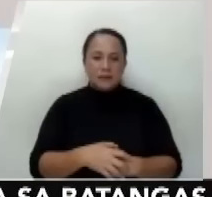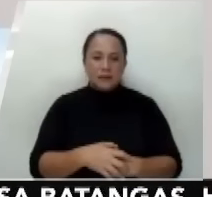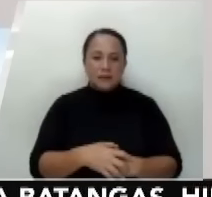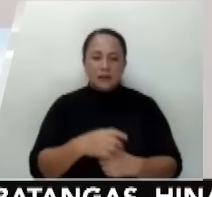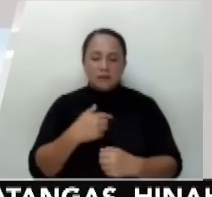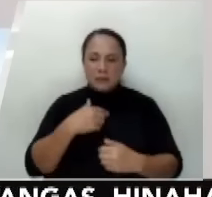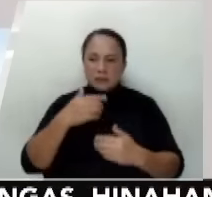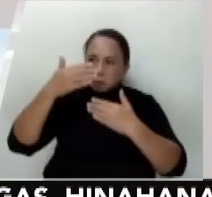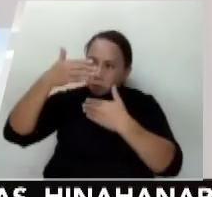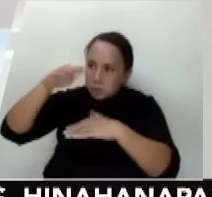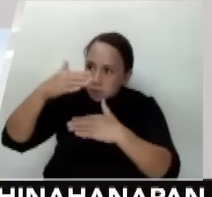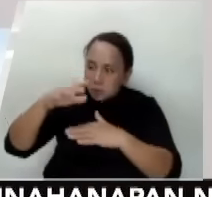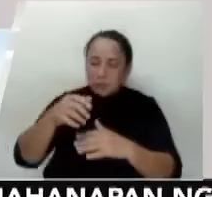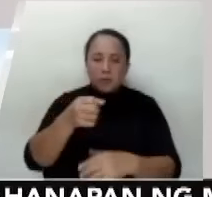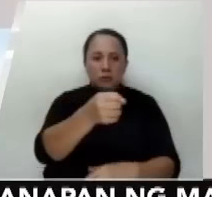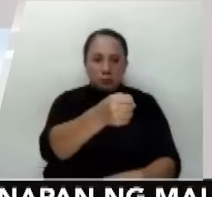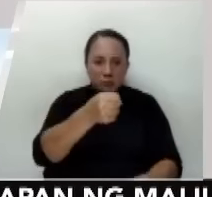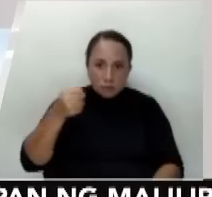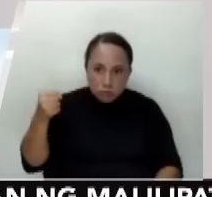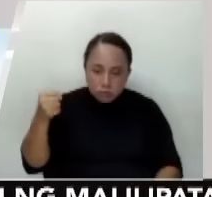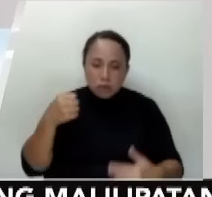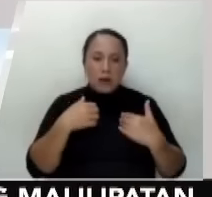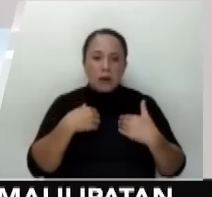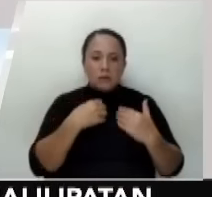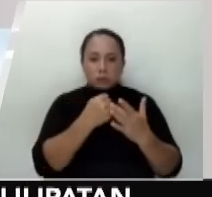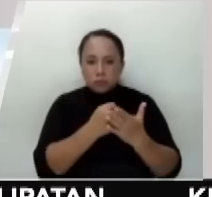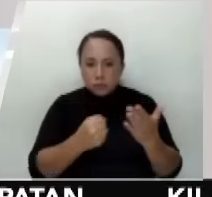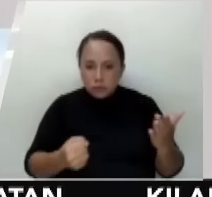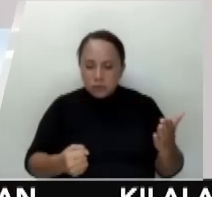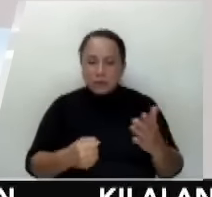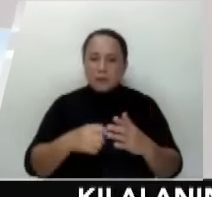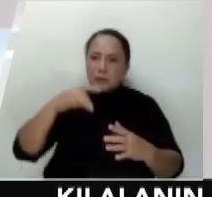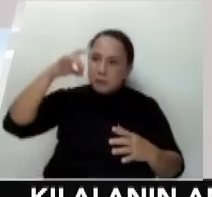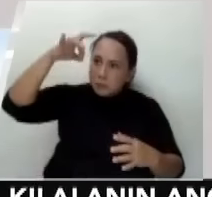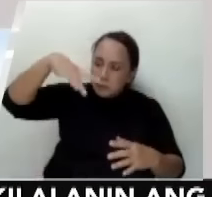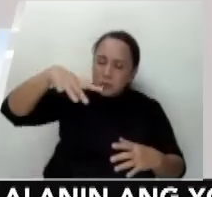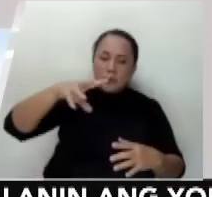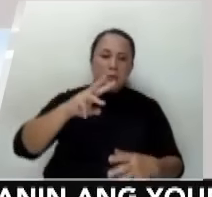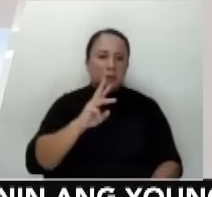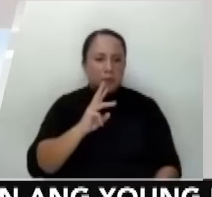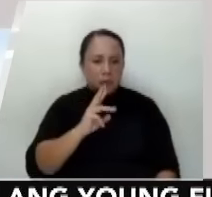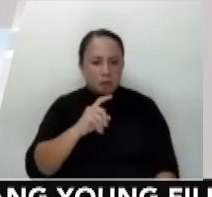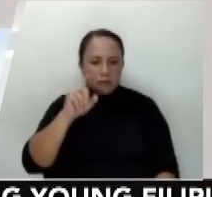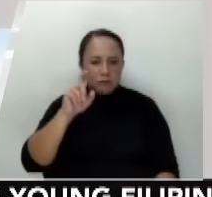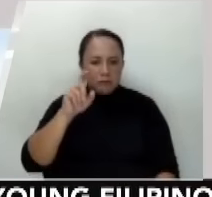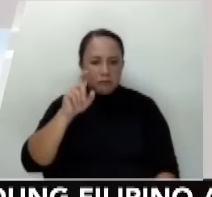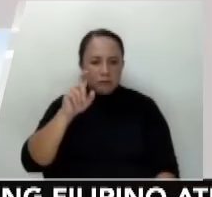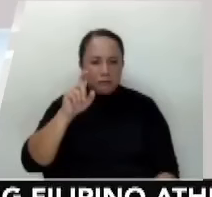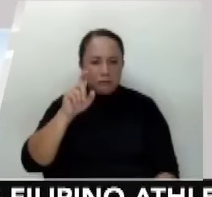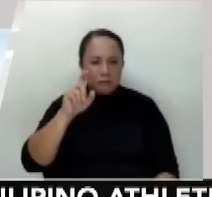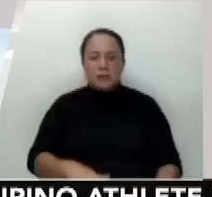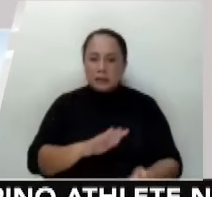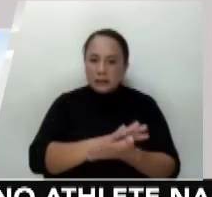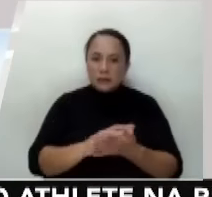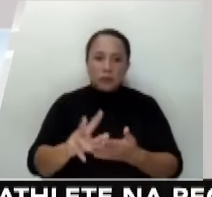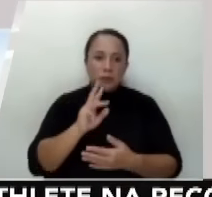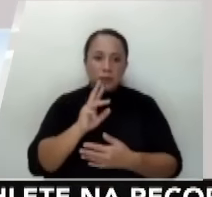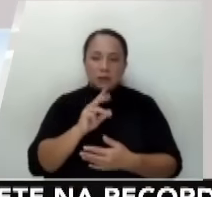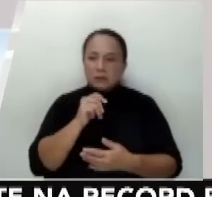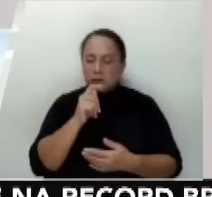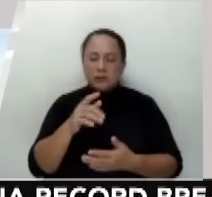may pintuan, may supplies po ng facilities tulad ng tubig, may malinis na tubig, hindi lang basta tubig, malinis na